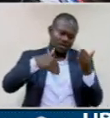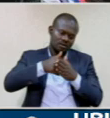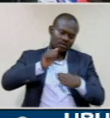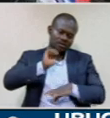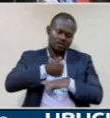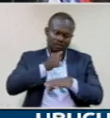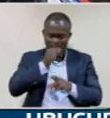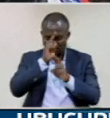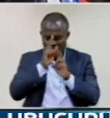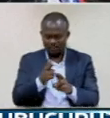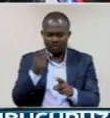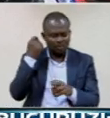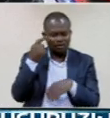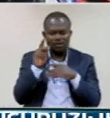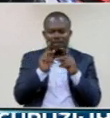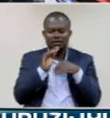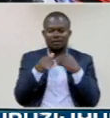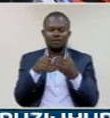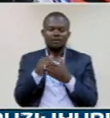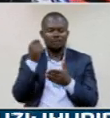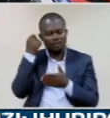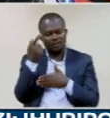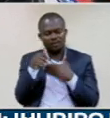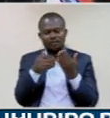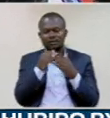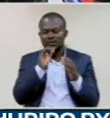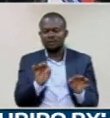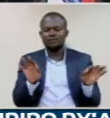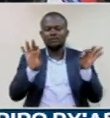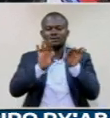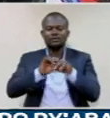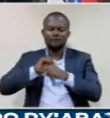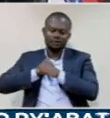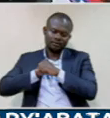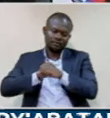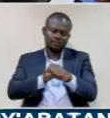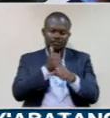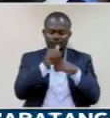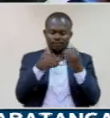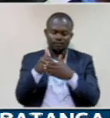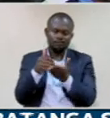zashyizweho zubahirizwe tukumva ko buri muntu yagombye kugira uruhare rwe atiriwe arinda ko abo umutekano aribo baza